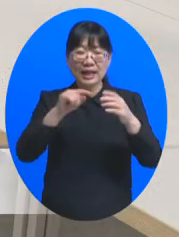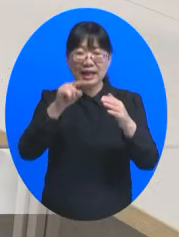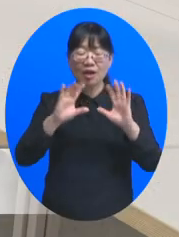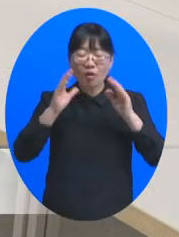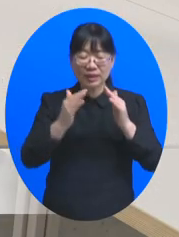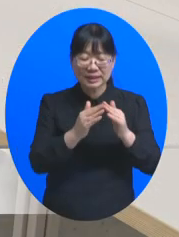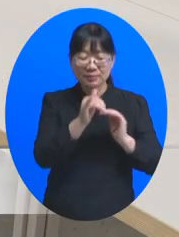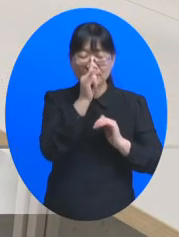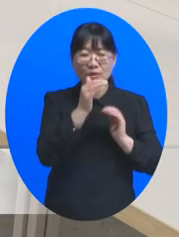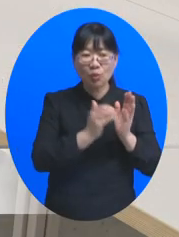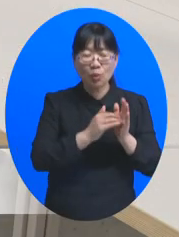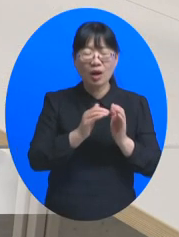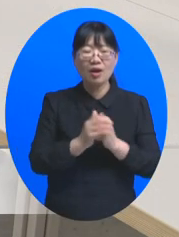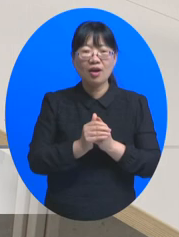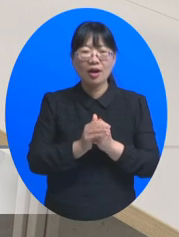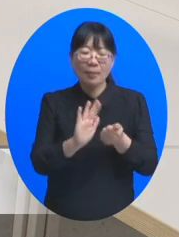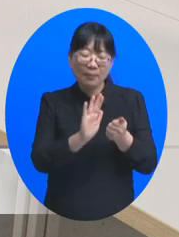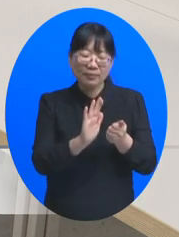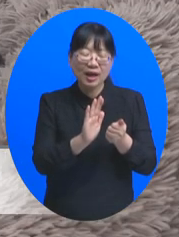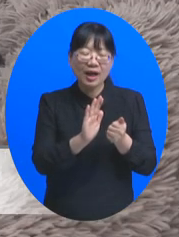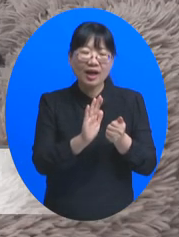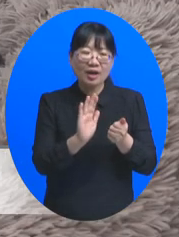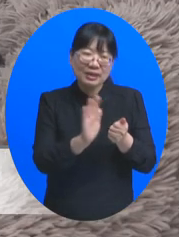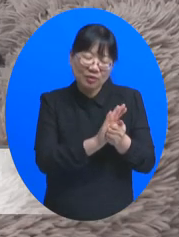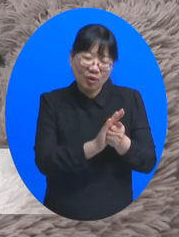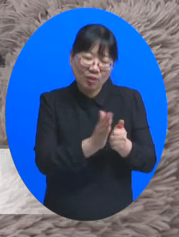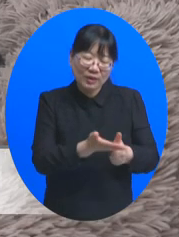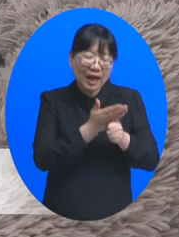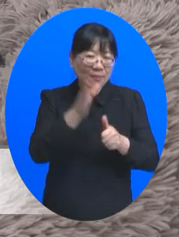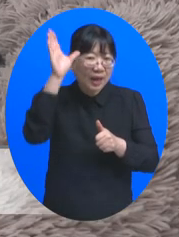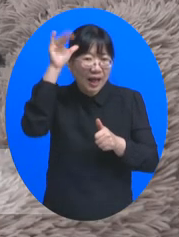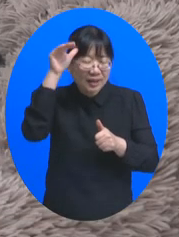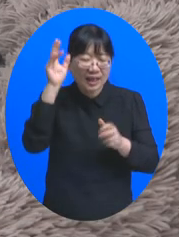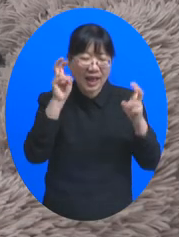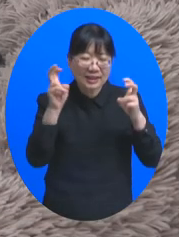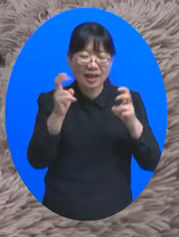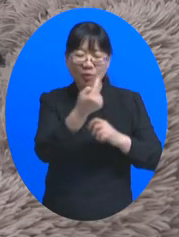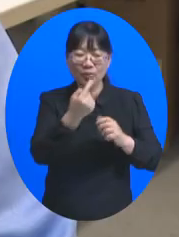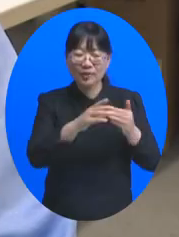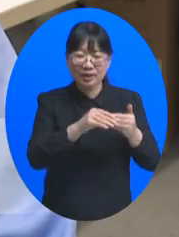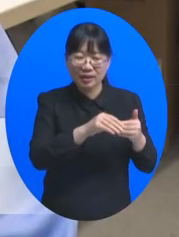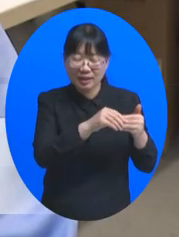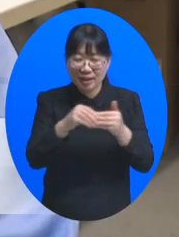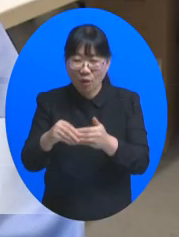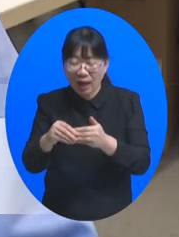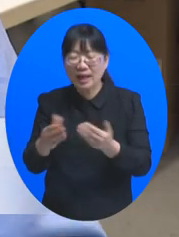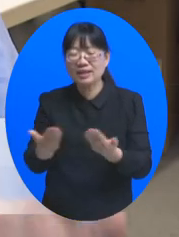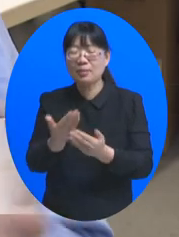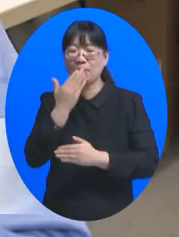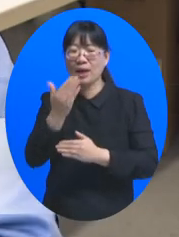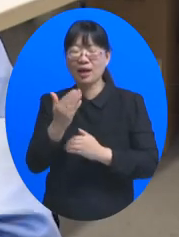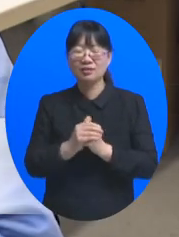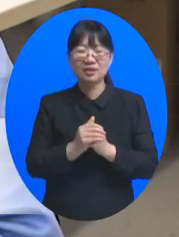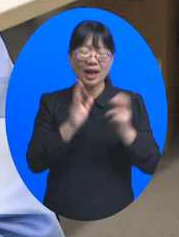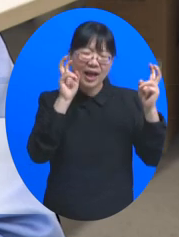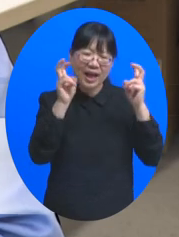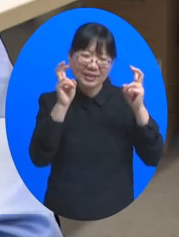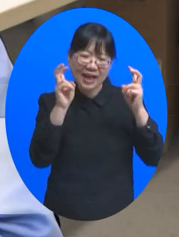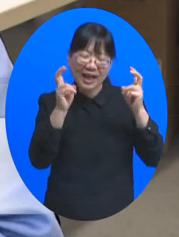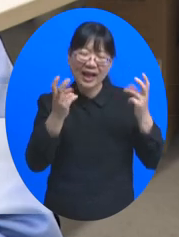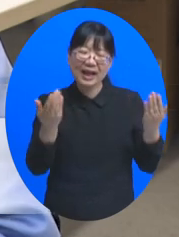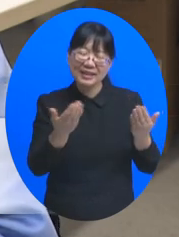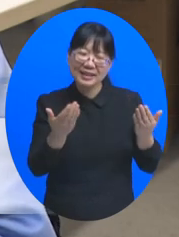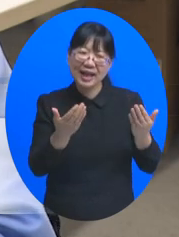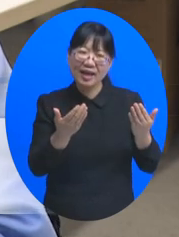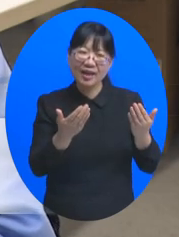있고 반려견은 같이 회사에 출근 때 데리고 와 일할 수 있습니다. 이제 어떻게 하면은 회사에 좀